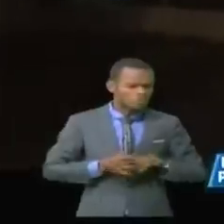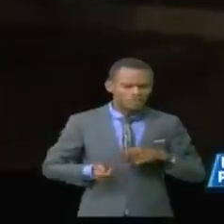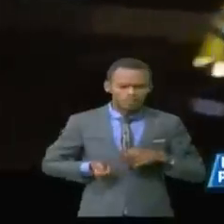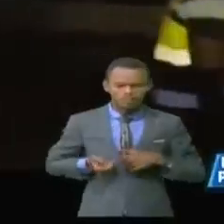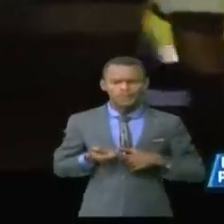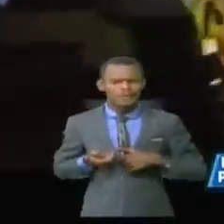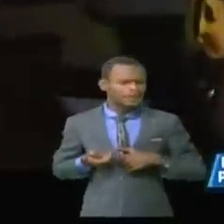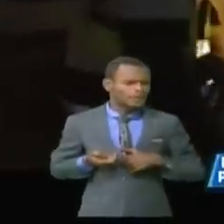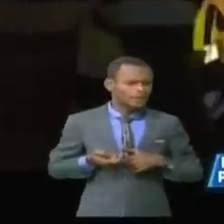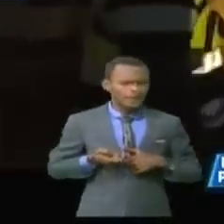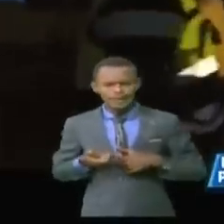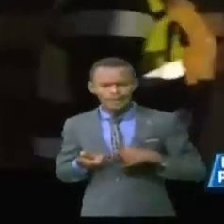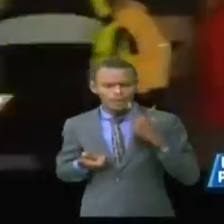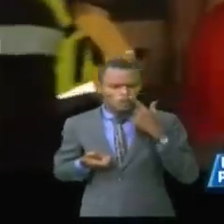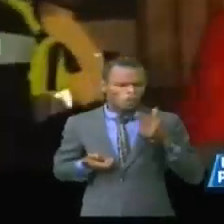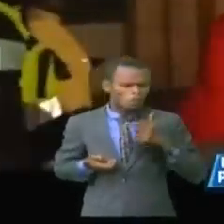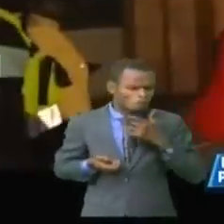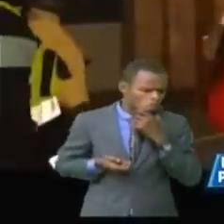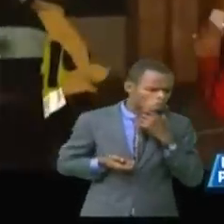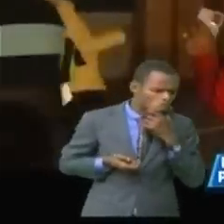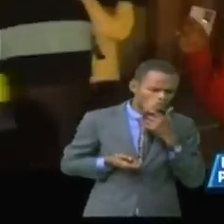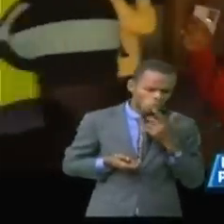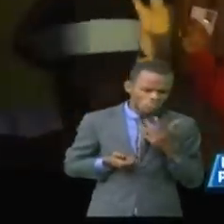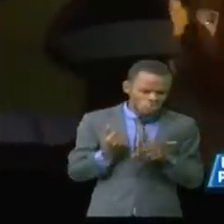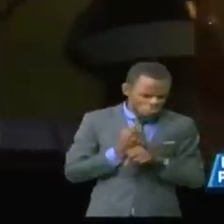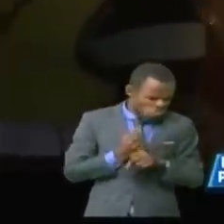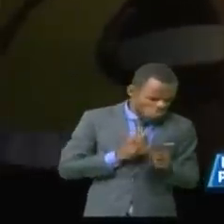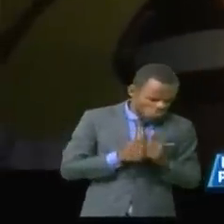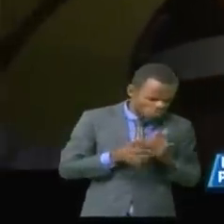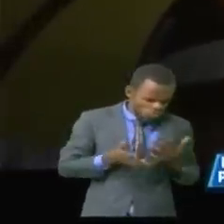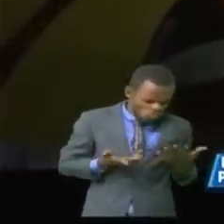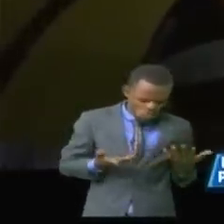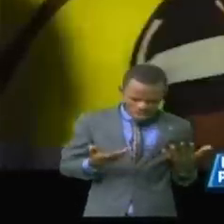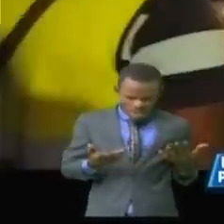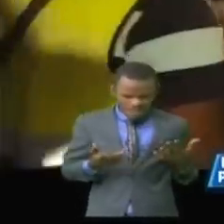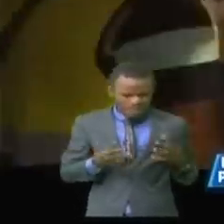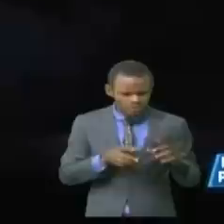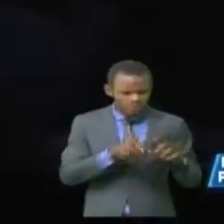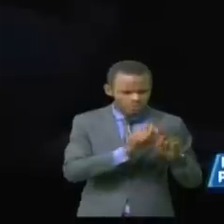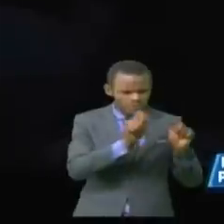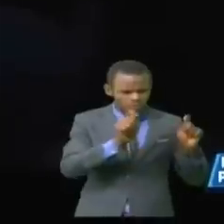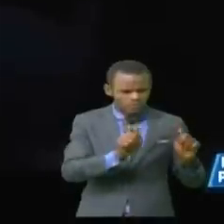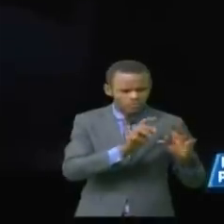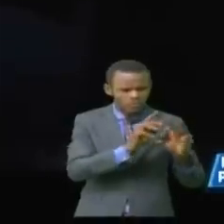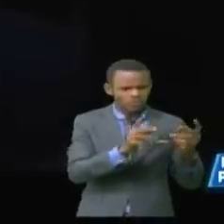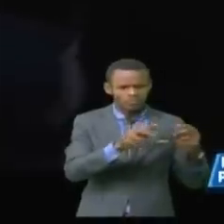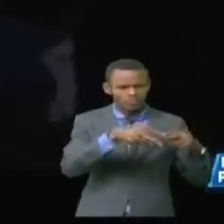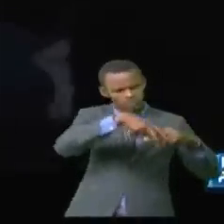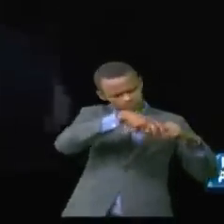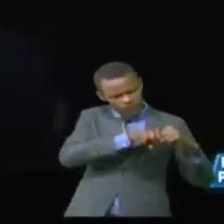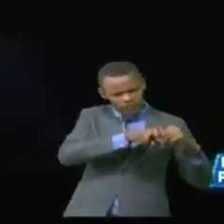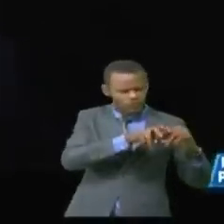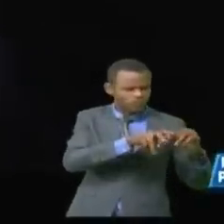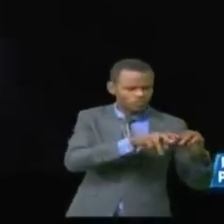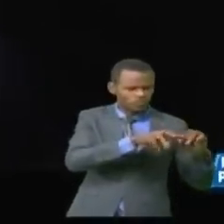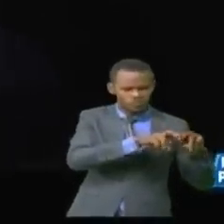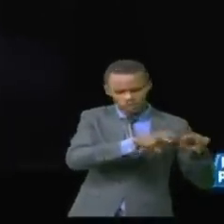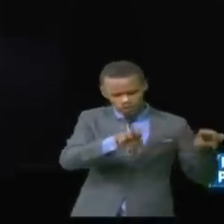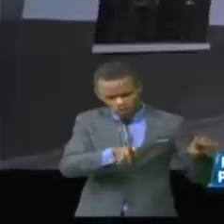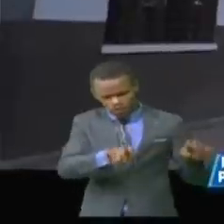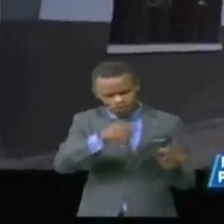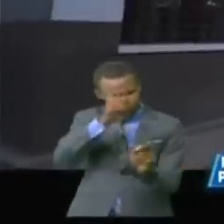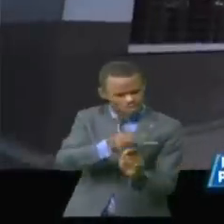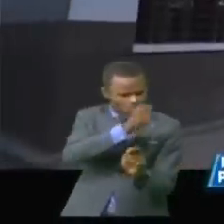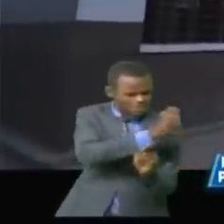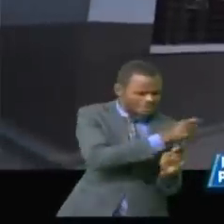la patronne du Plan découvre quelques failles sur la fabrication des bancs pupitres. Dans la cour, la population s'est